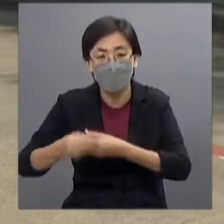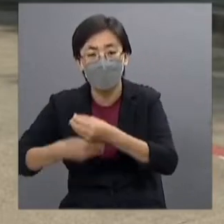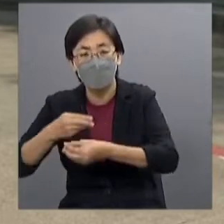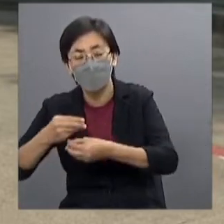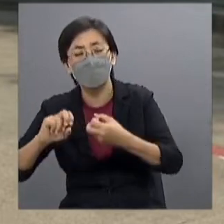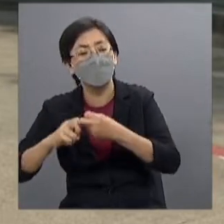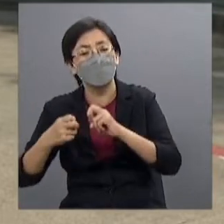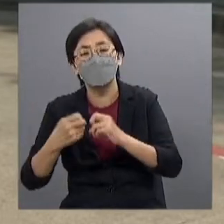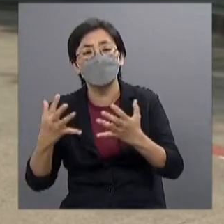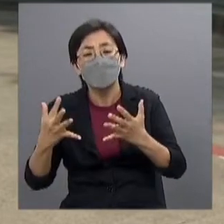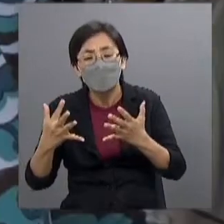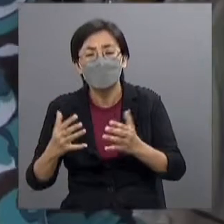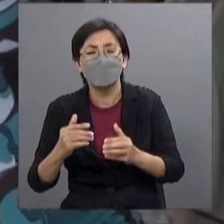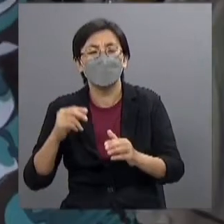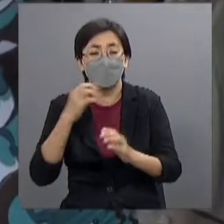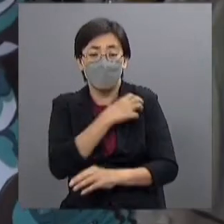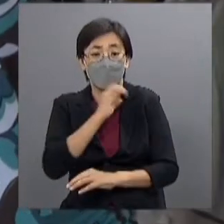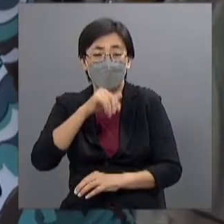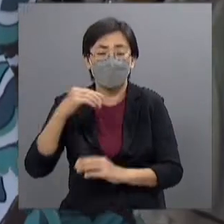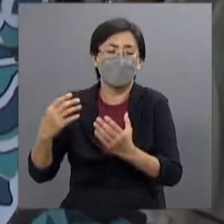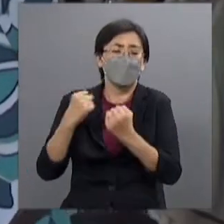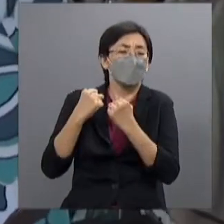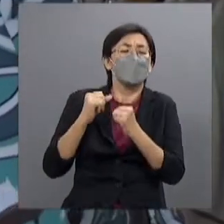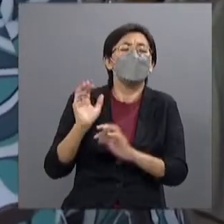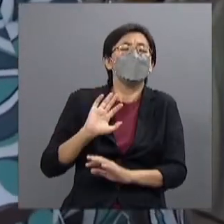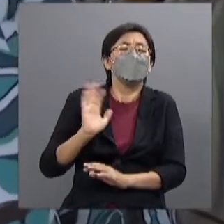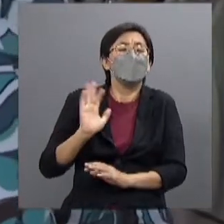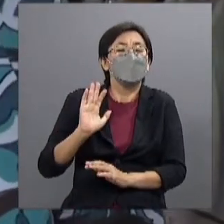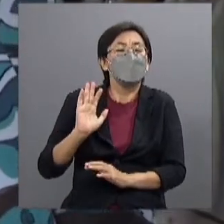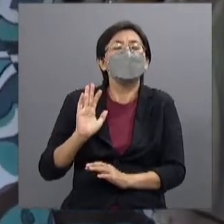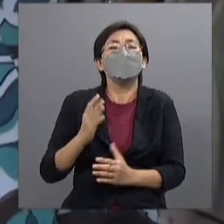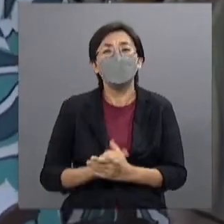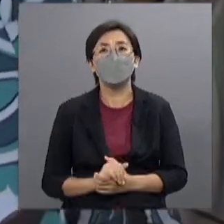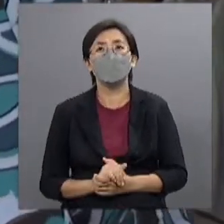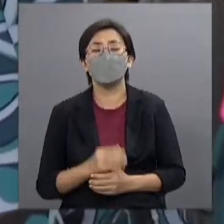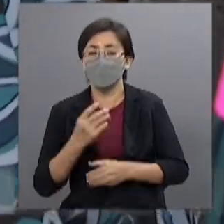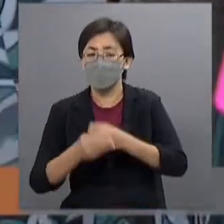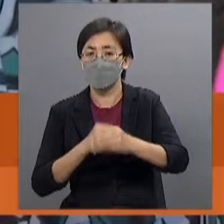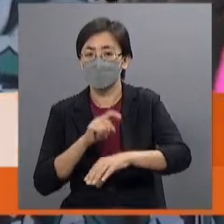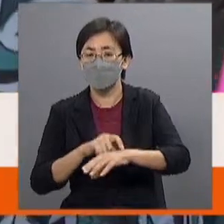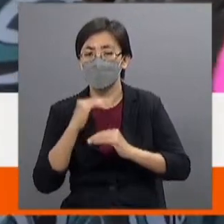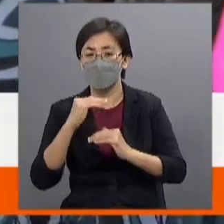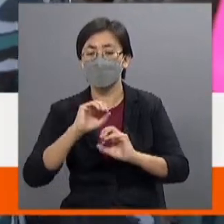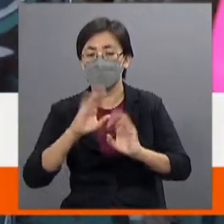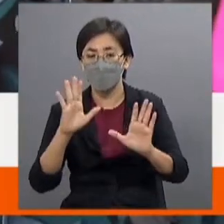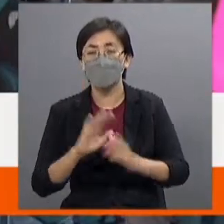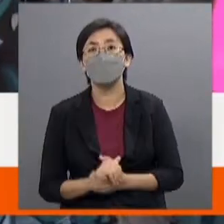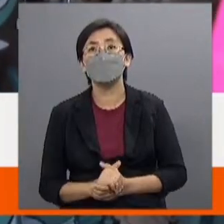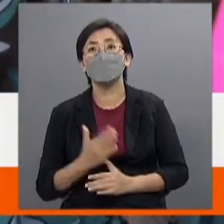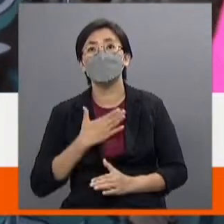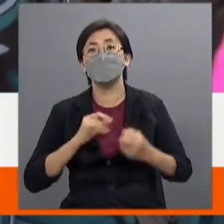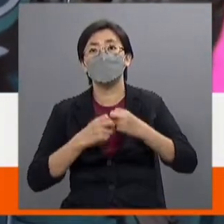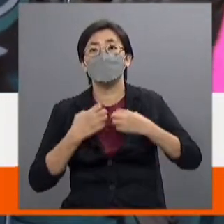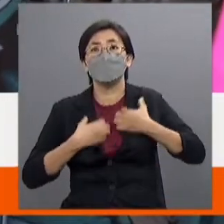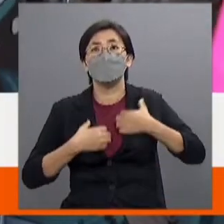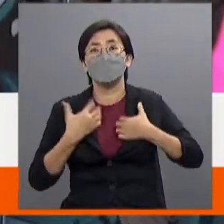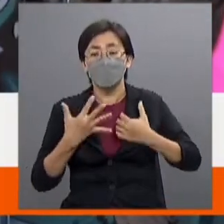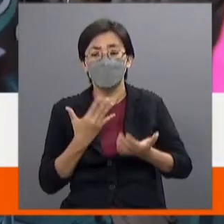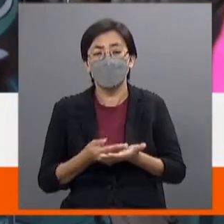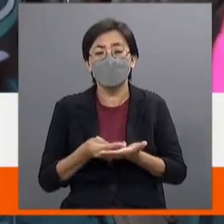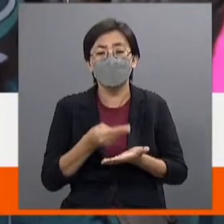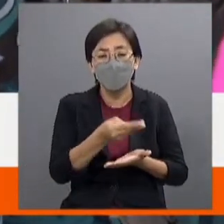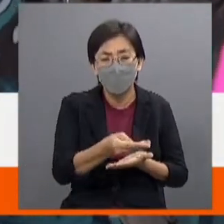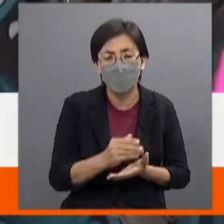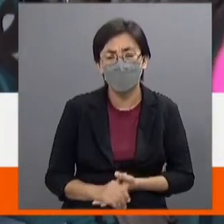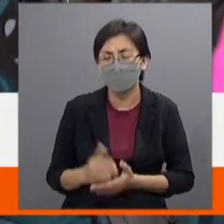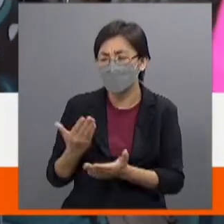ด้วยค่ะ ให้เขาขายเป็นเวลาก็ยังดีฉันไม่เดือดร้อนเพราะฉันจ่ายเงินแต่พวกที่เขาเงินน้อยบางที